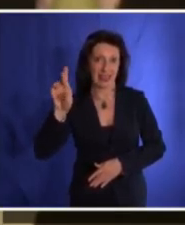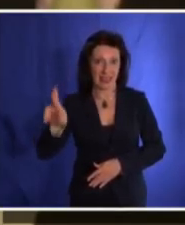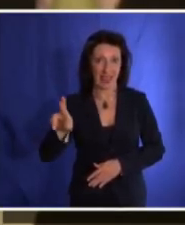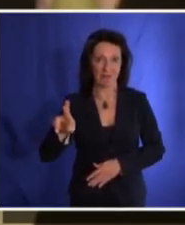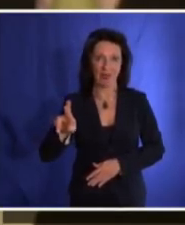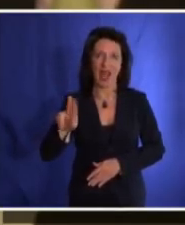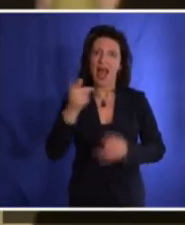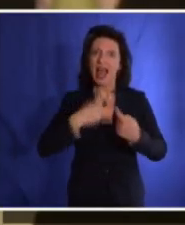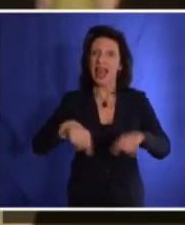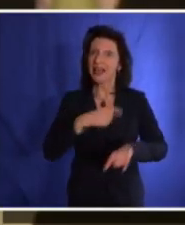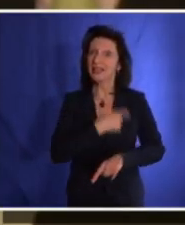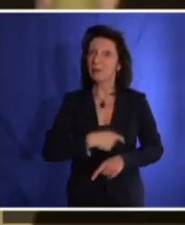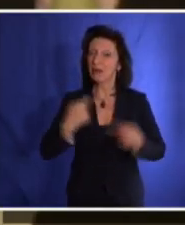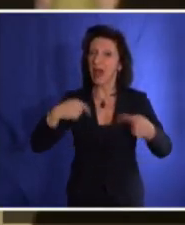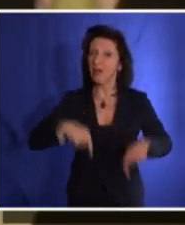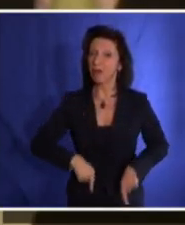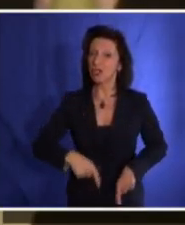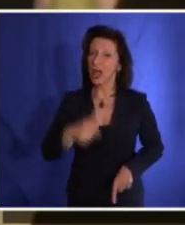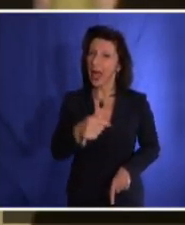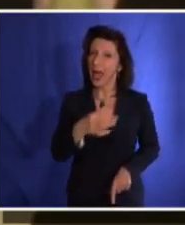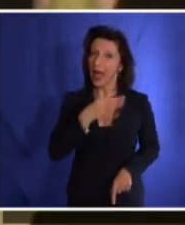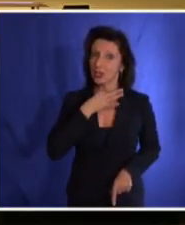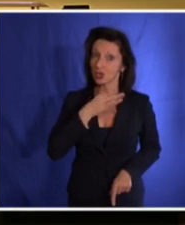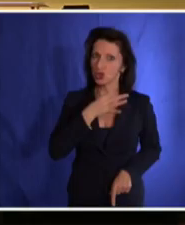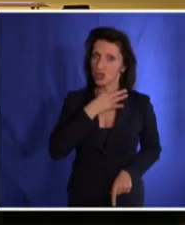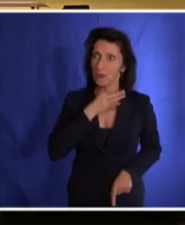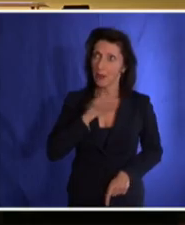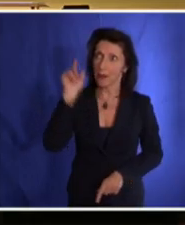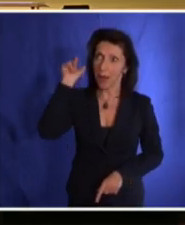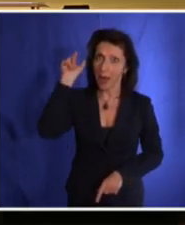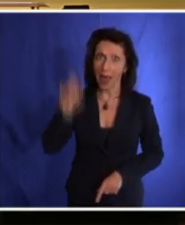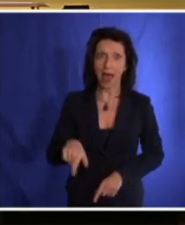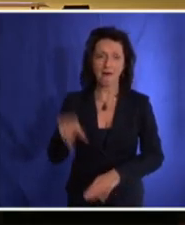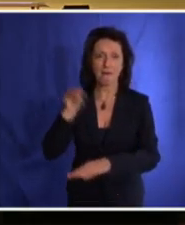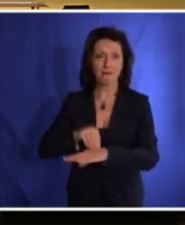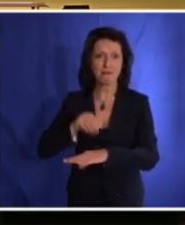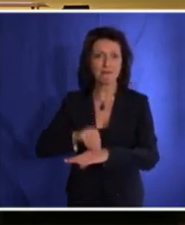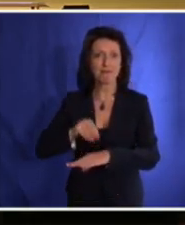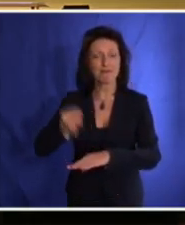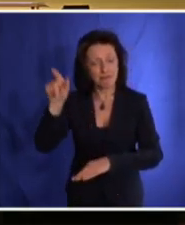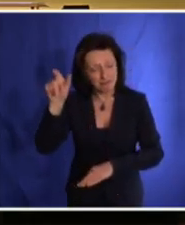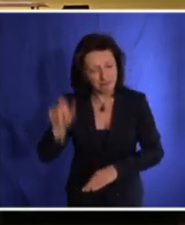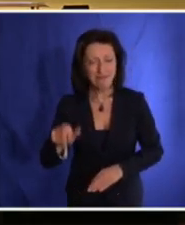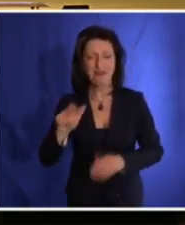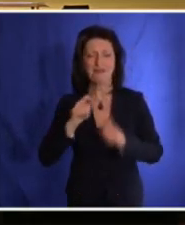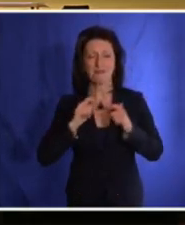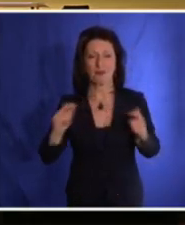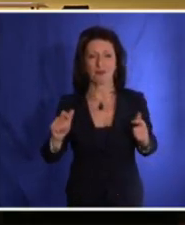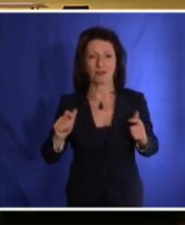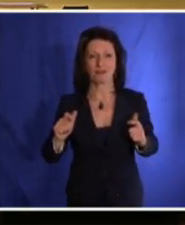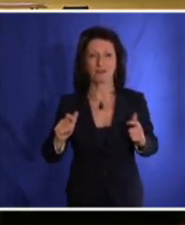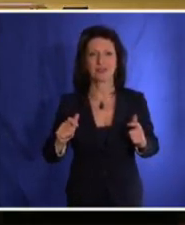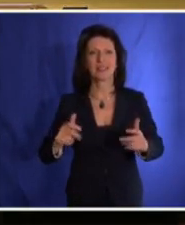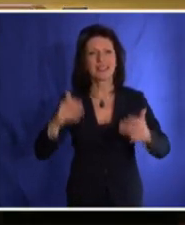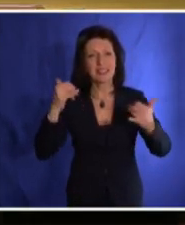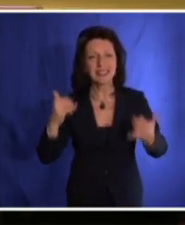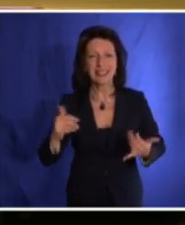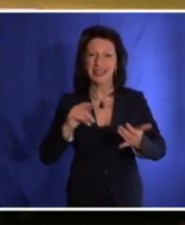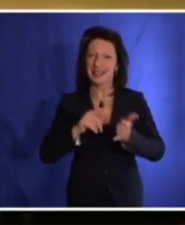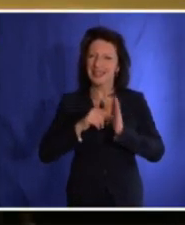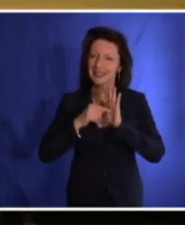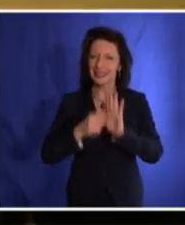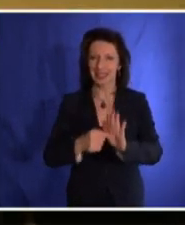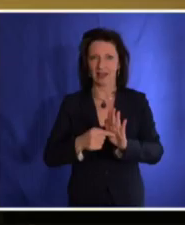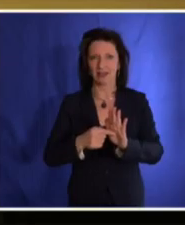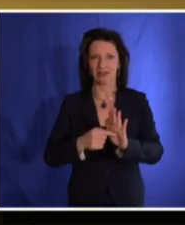einstimmig für diese Funktion nominiert. Zeigen wir heute die Stärke, die Kraft und vor